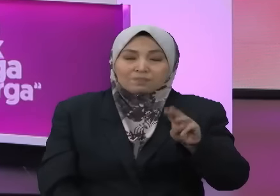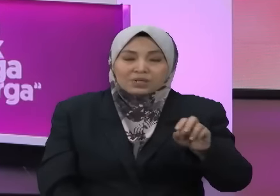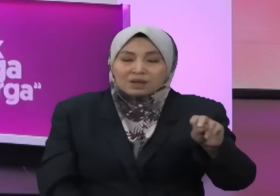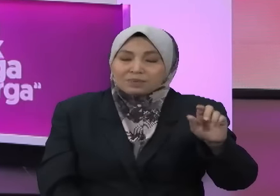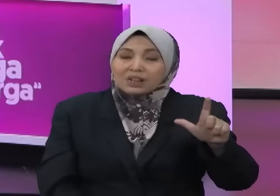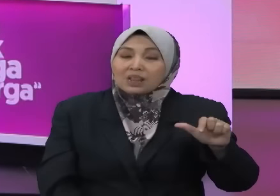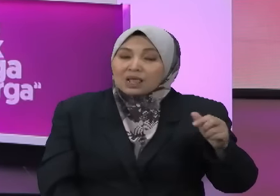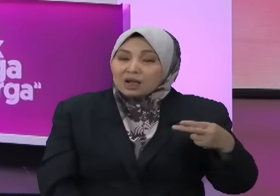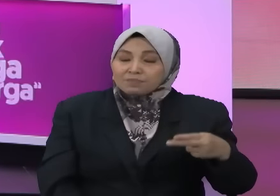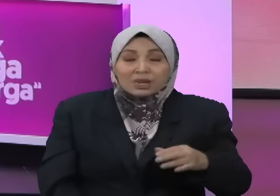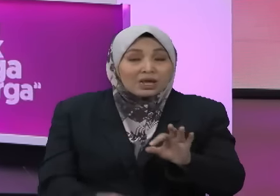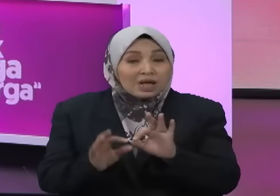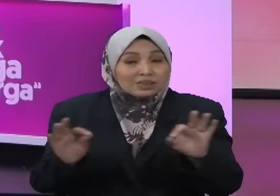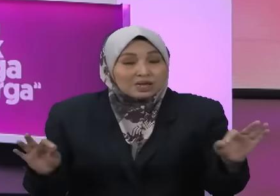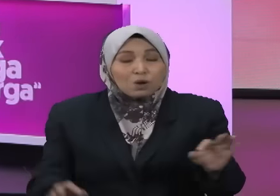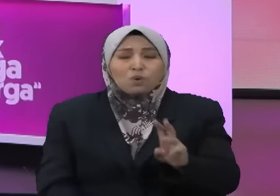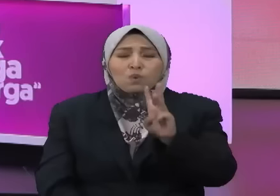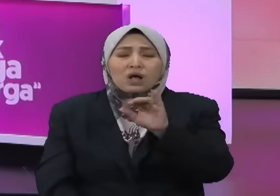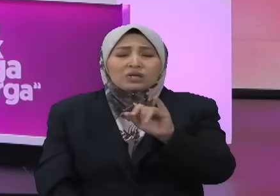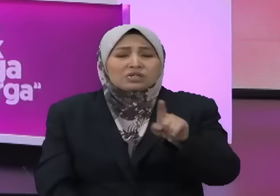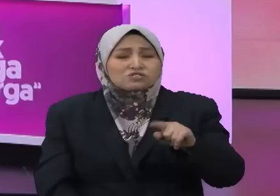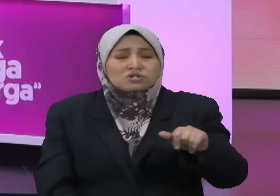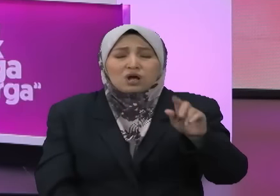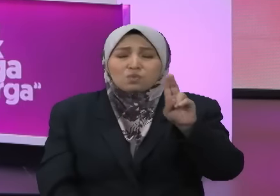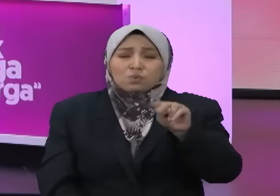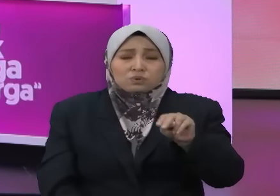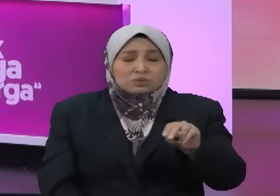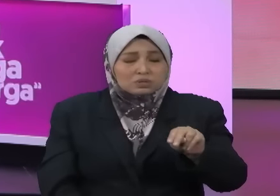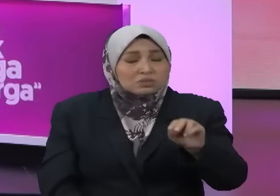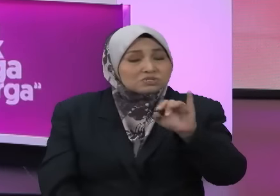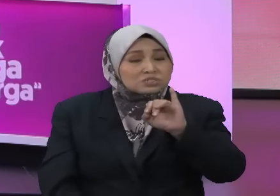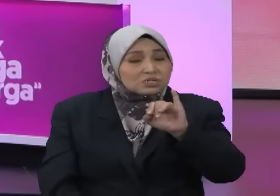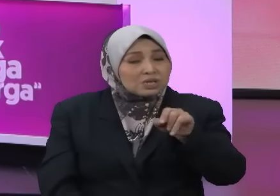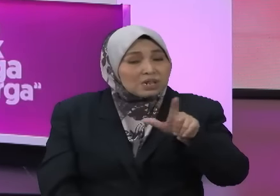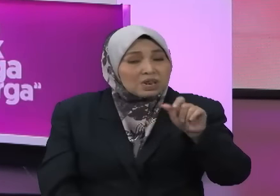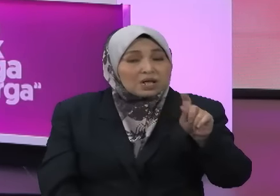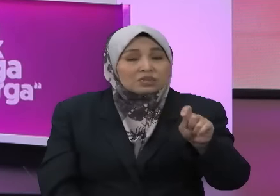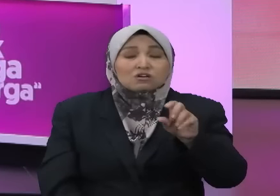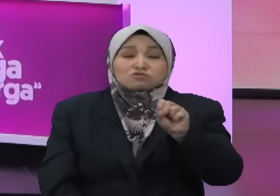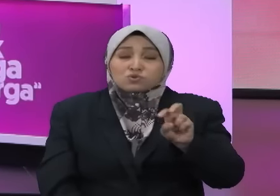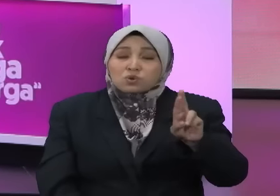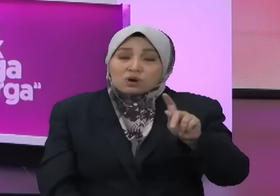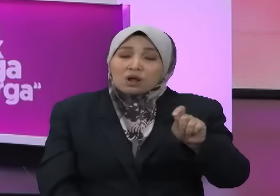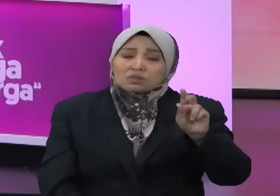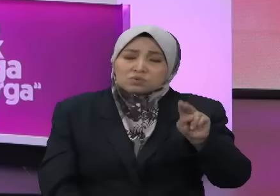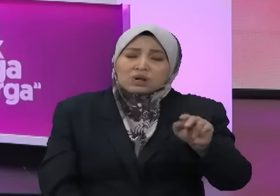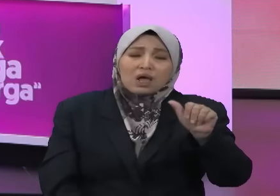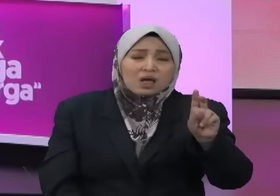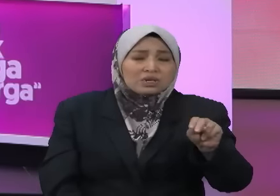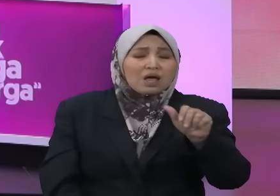ha ayat ni waidza unzilat suratun